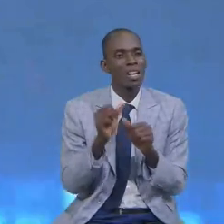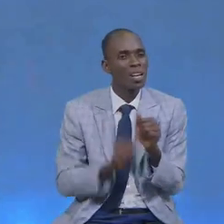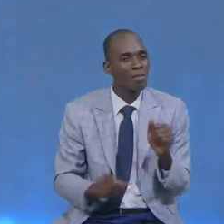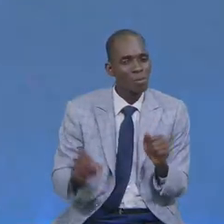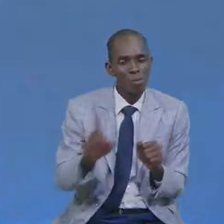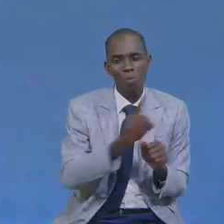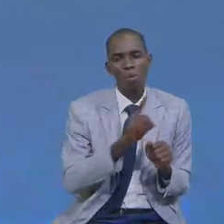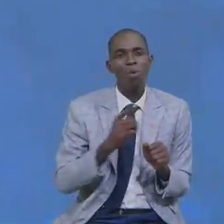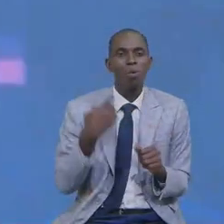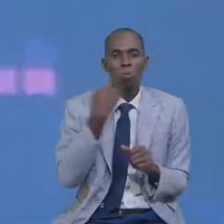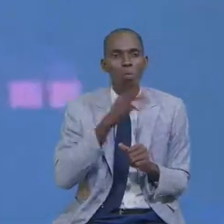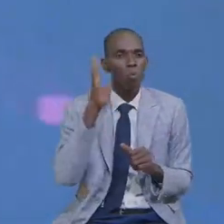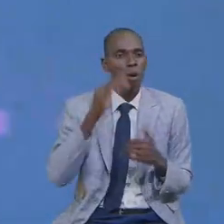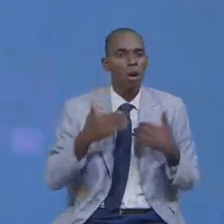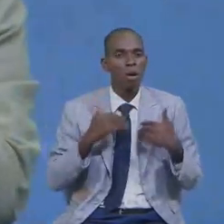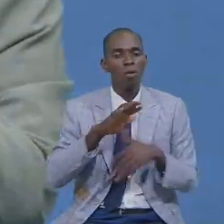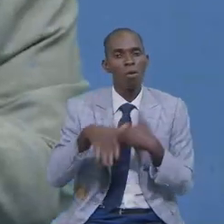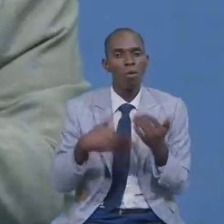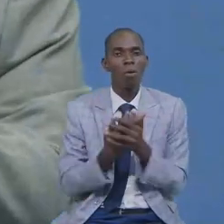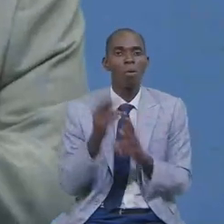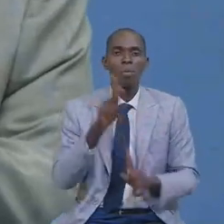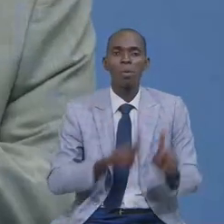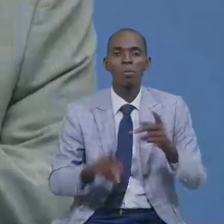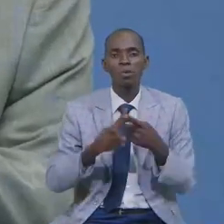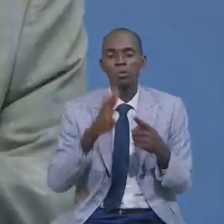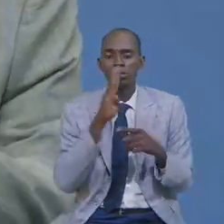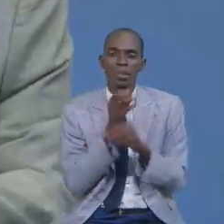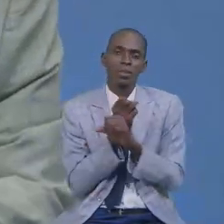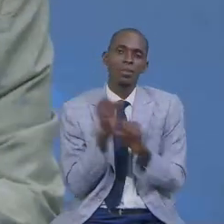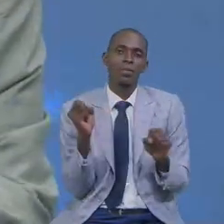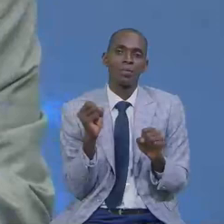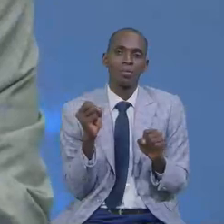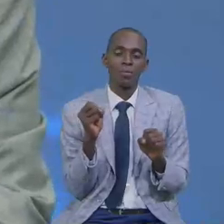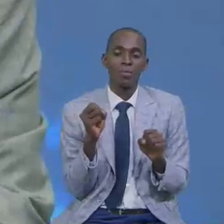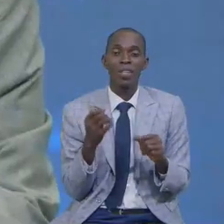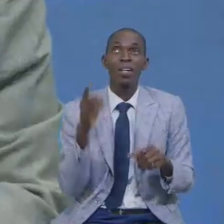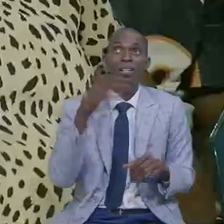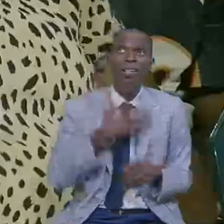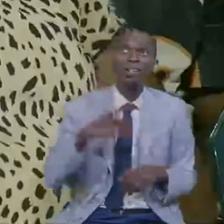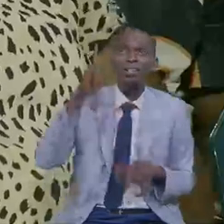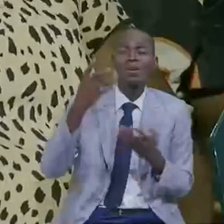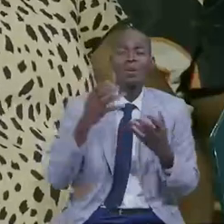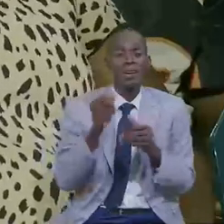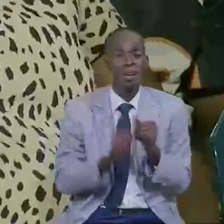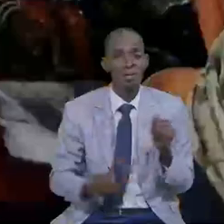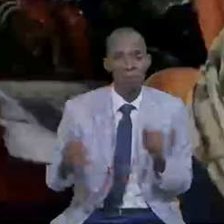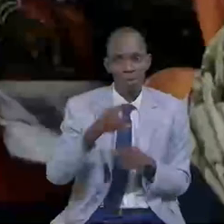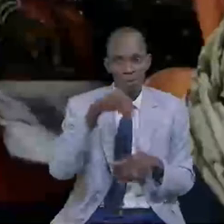soient sauvés. Et il veut que tout le monde, à Ogbomosho ici, soit sauvé.